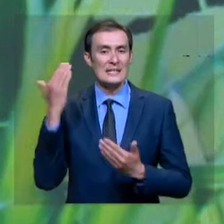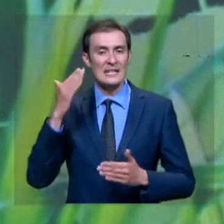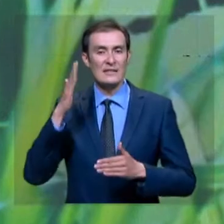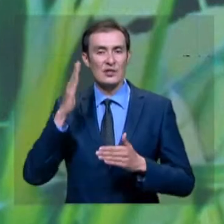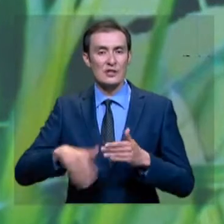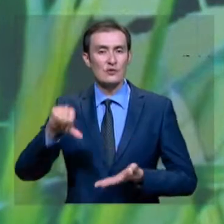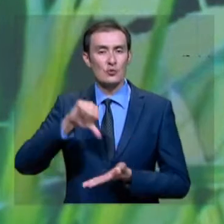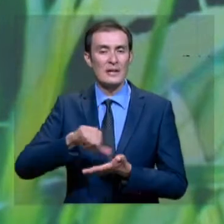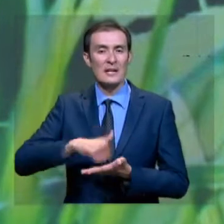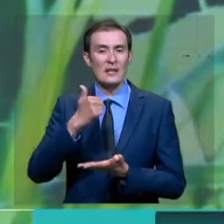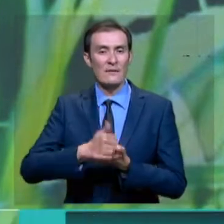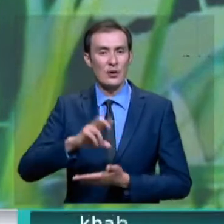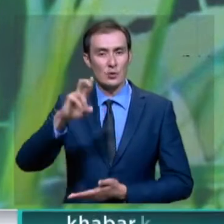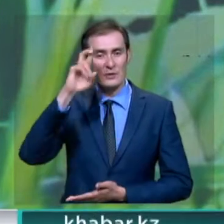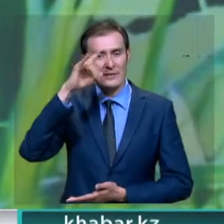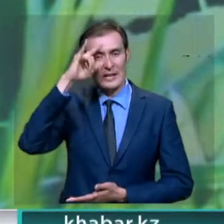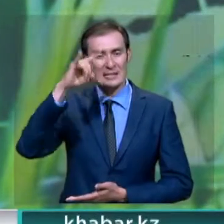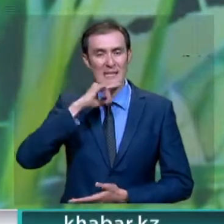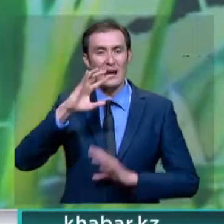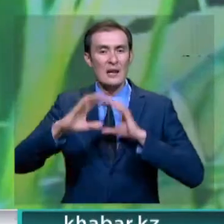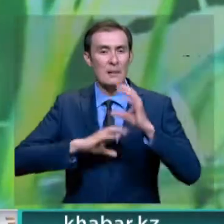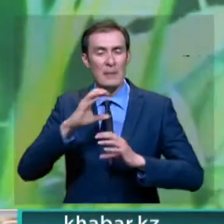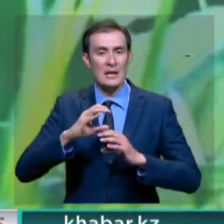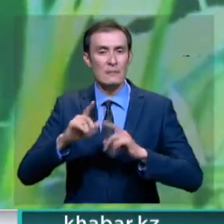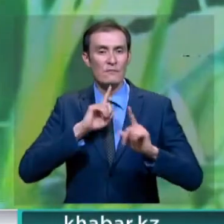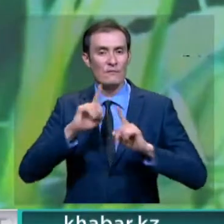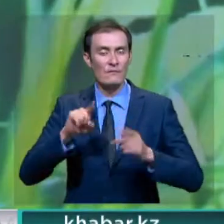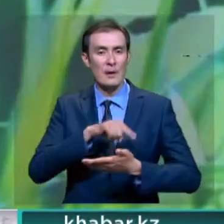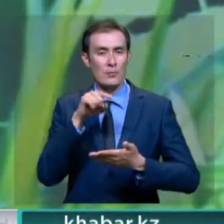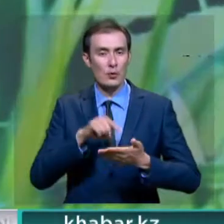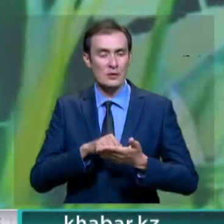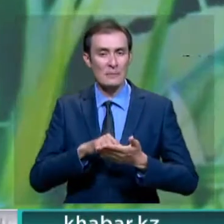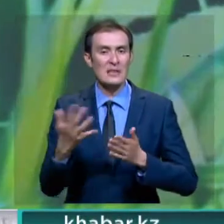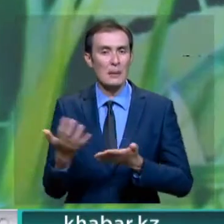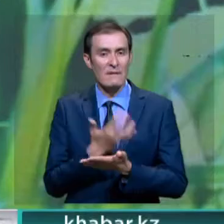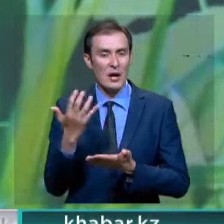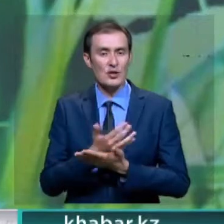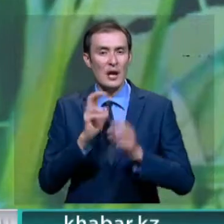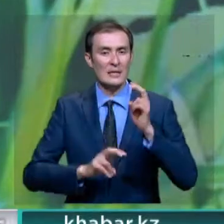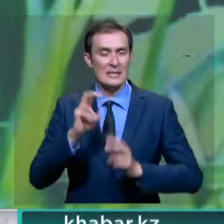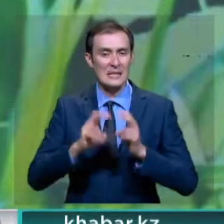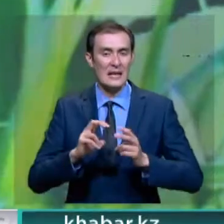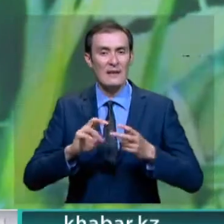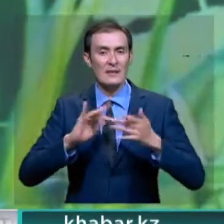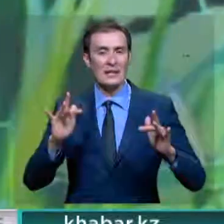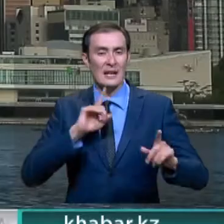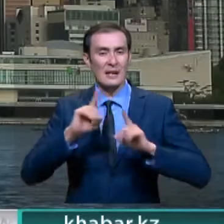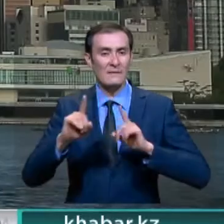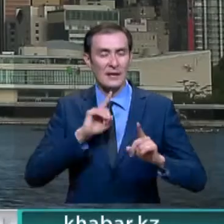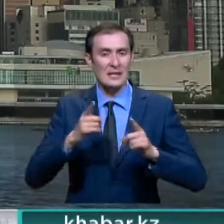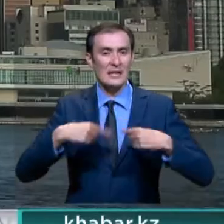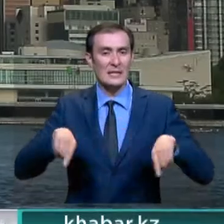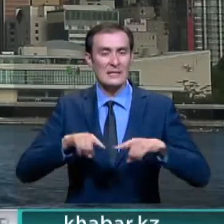завершилось выступление президента Казахстана на глобальном круглом столе по вопросам добывающих отраслей. Виртуальную